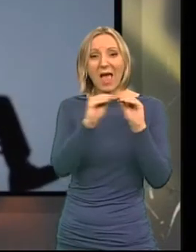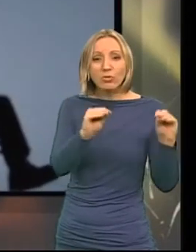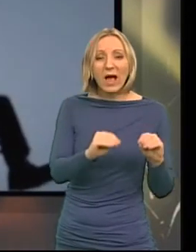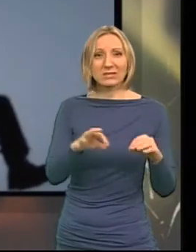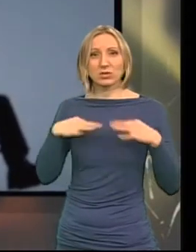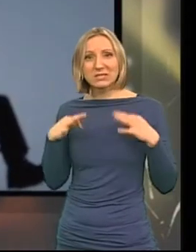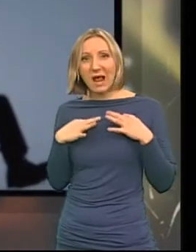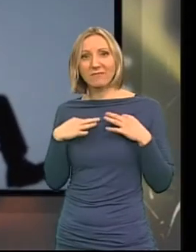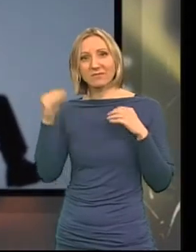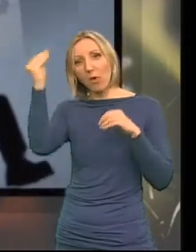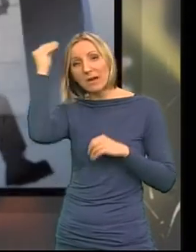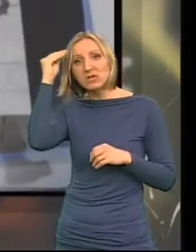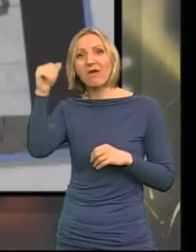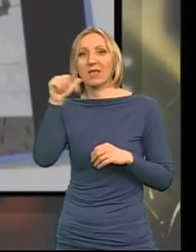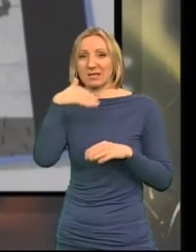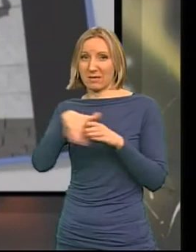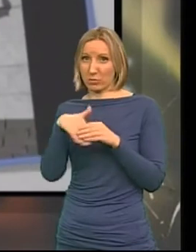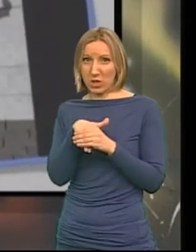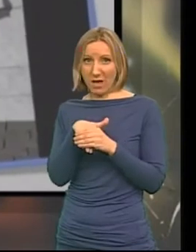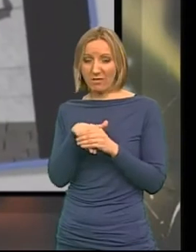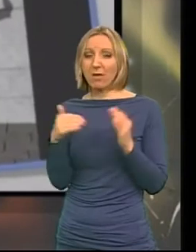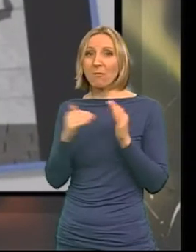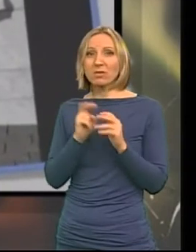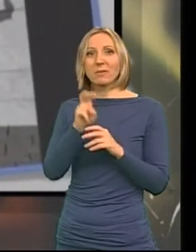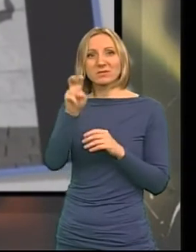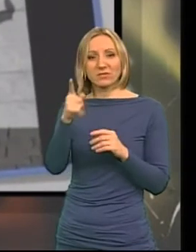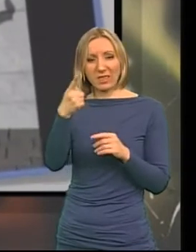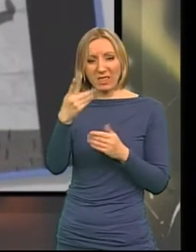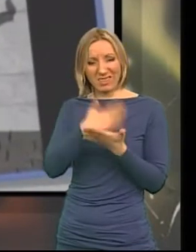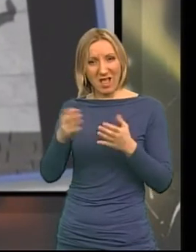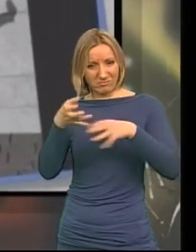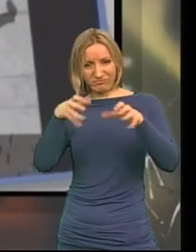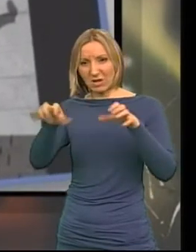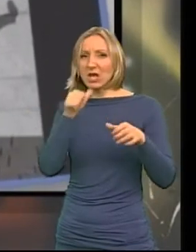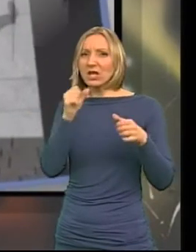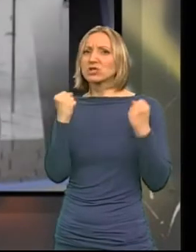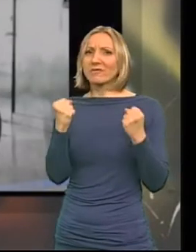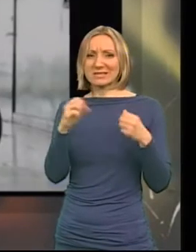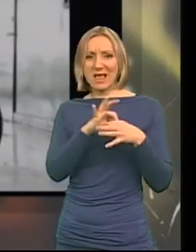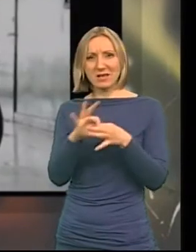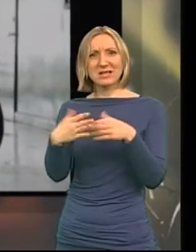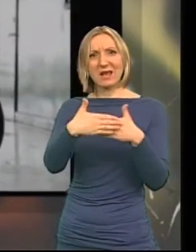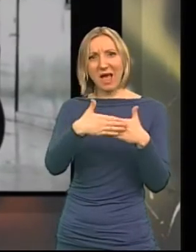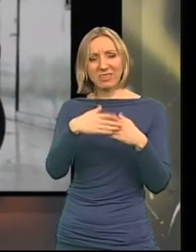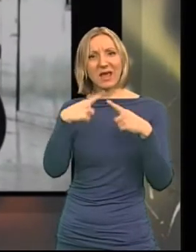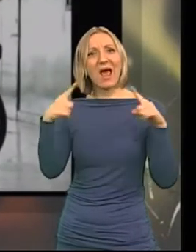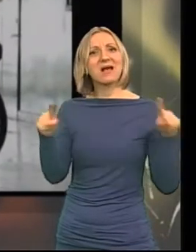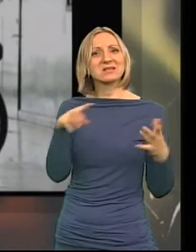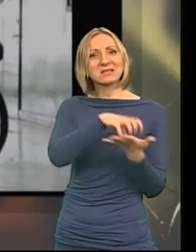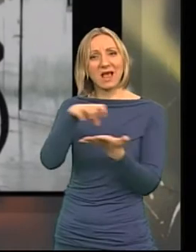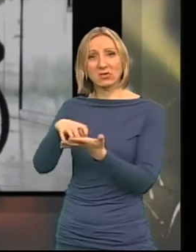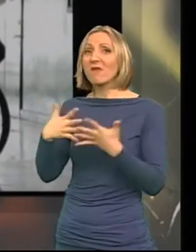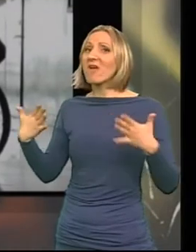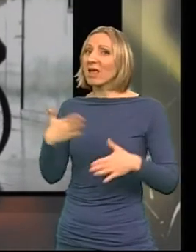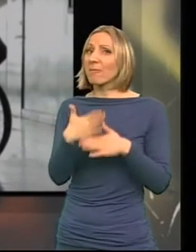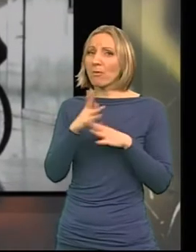obrazovanja, zdravstva i zaposlenja. Potrebno je prevazilaženje fragmentarnosti i čvršća saradnja različitih sektora. Od velike pomoći može